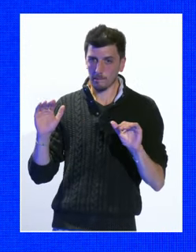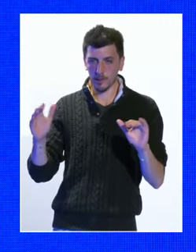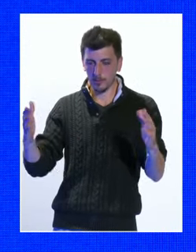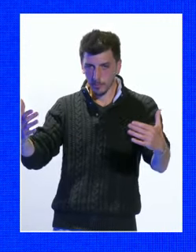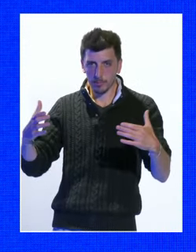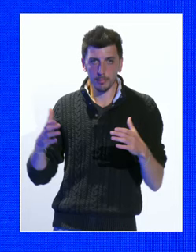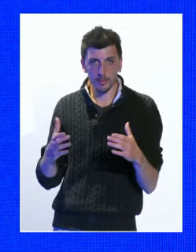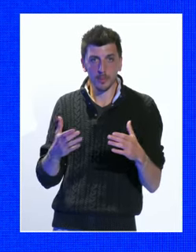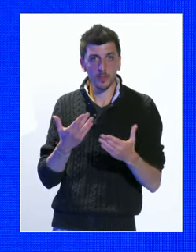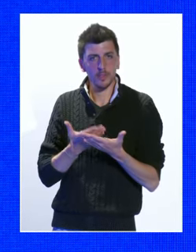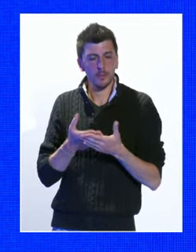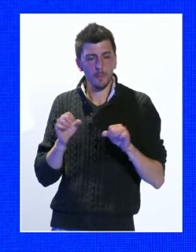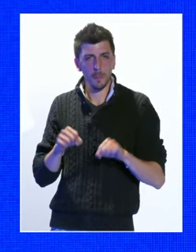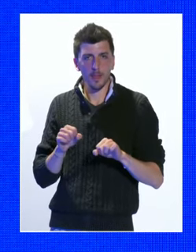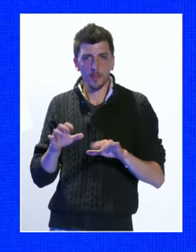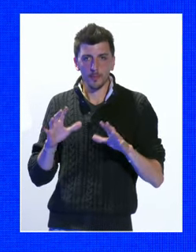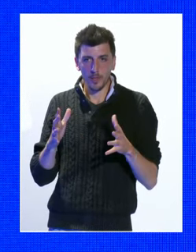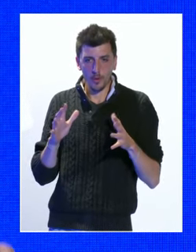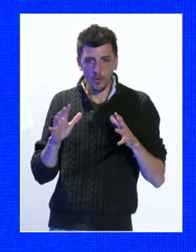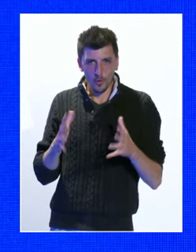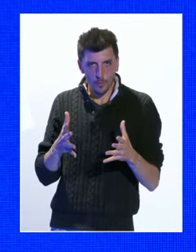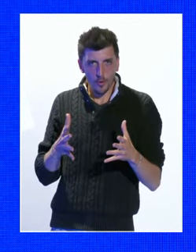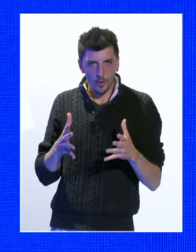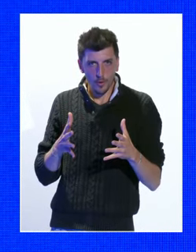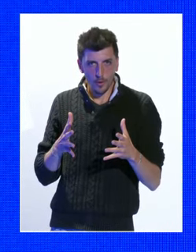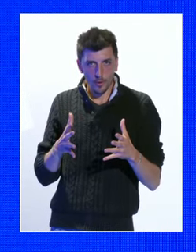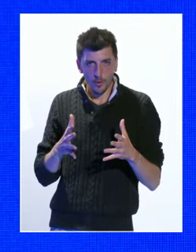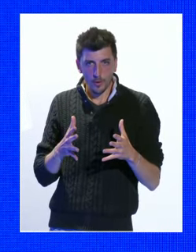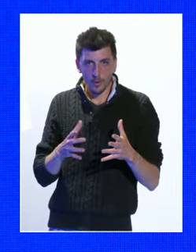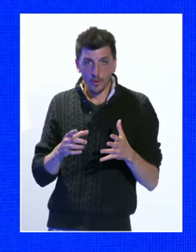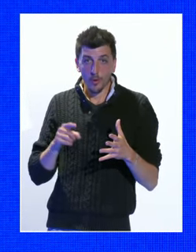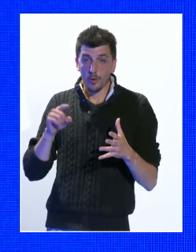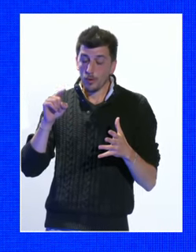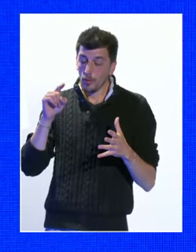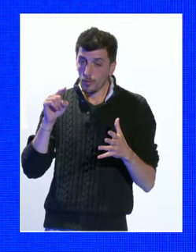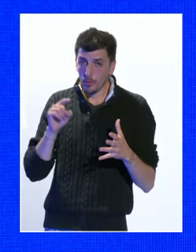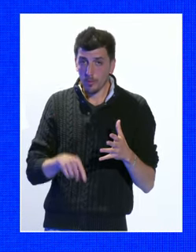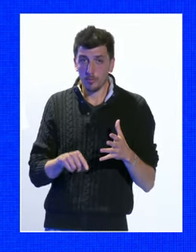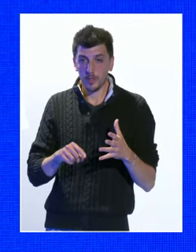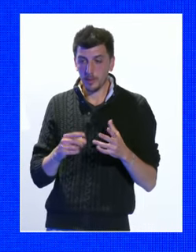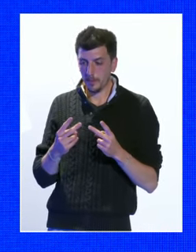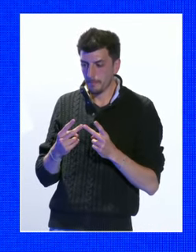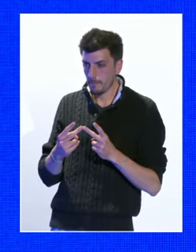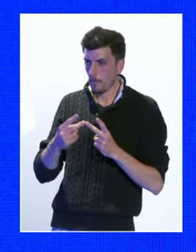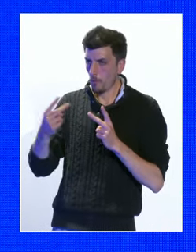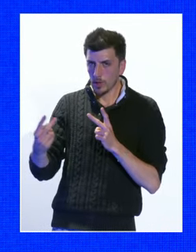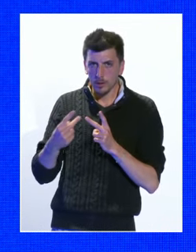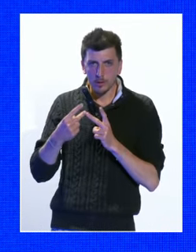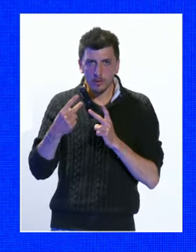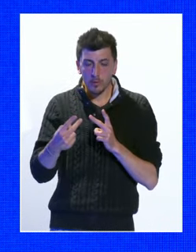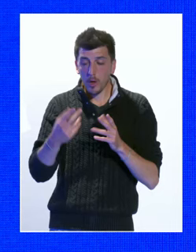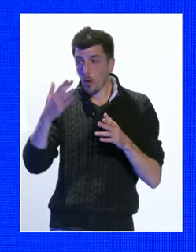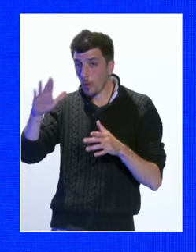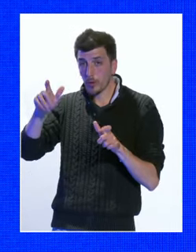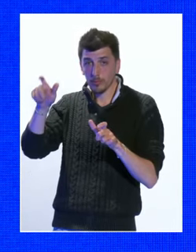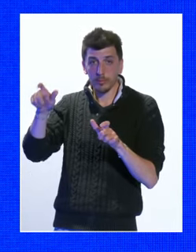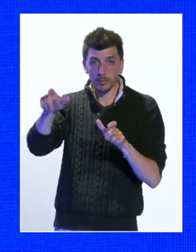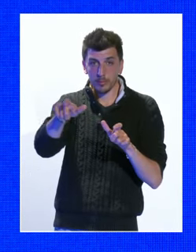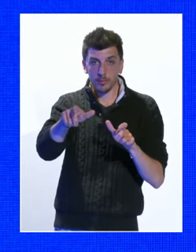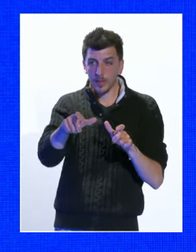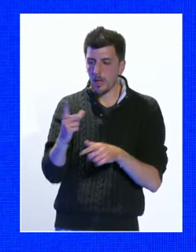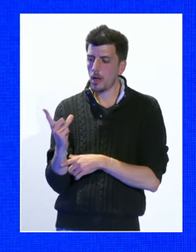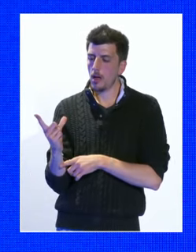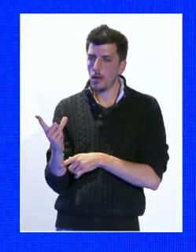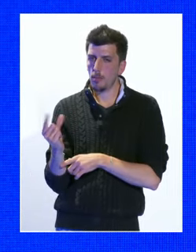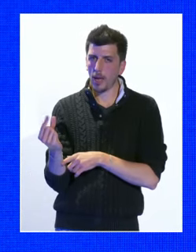introduisons cette manière d'être nouvelle qui considère que ses voisins et les autres sont des partenaires et